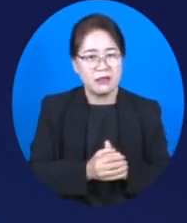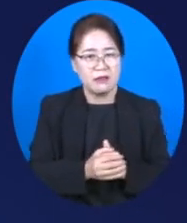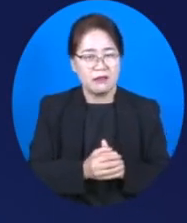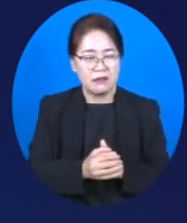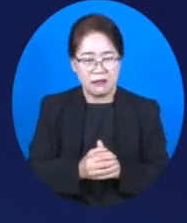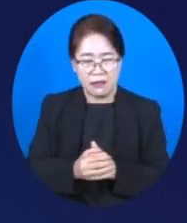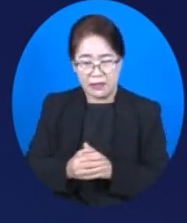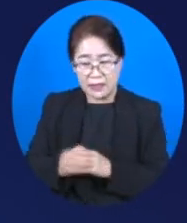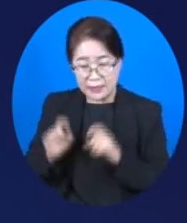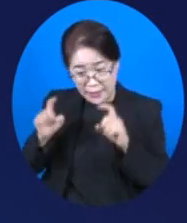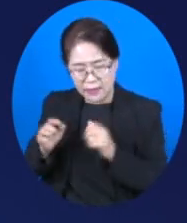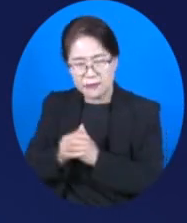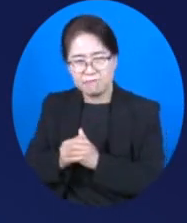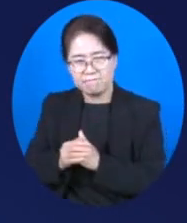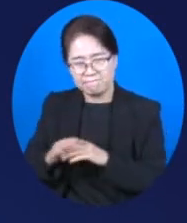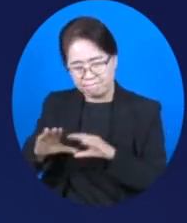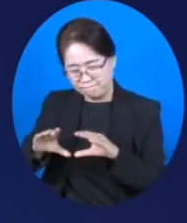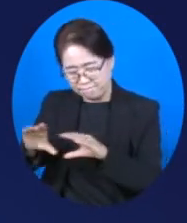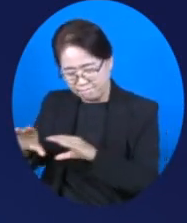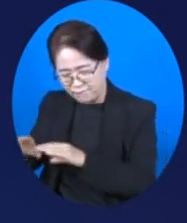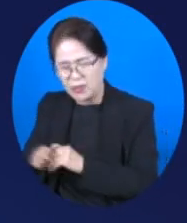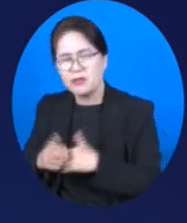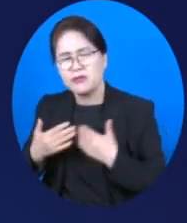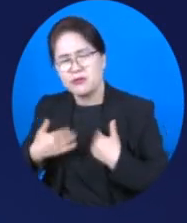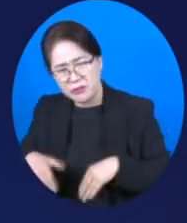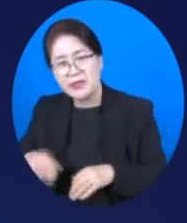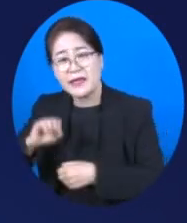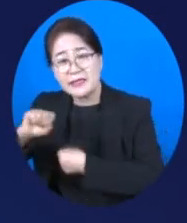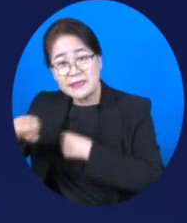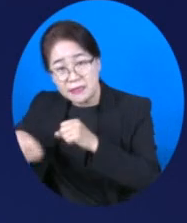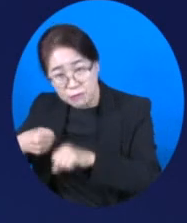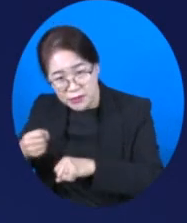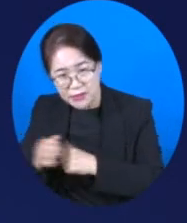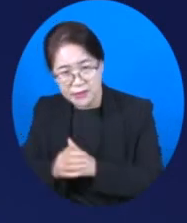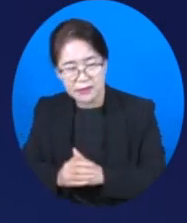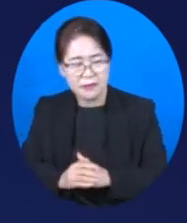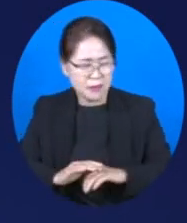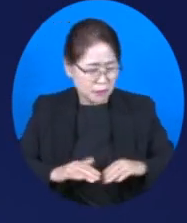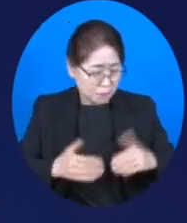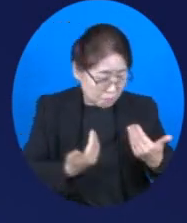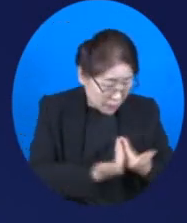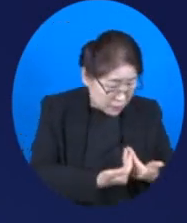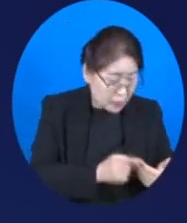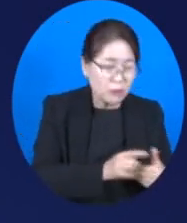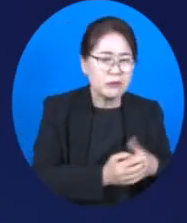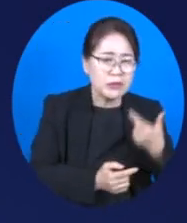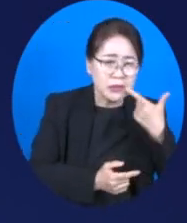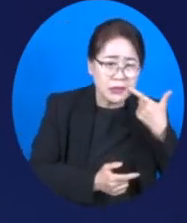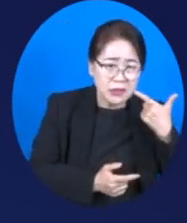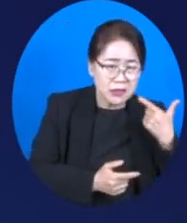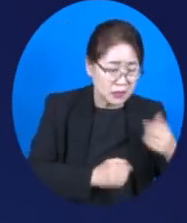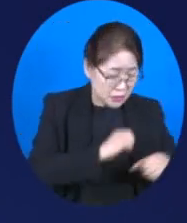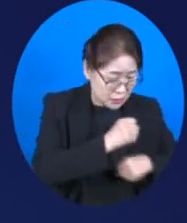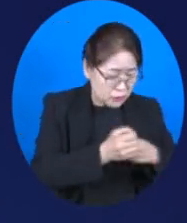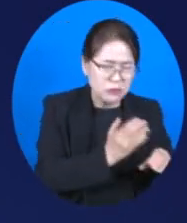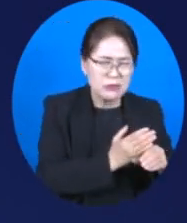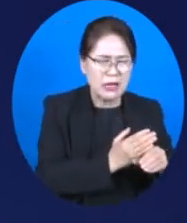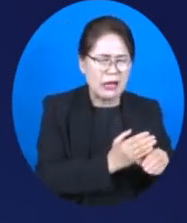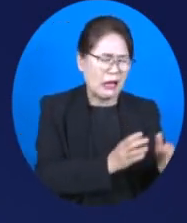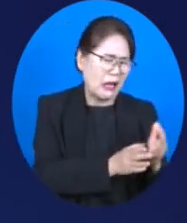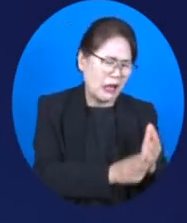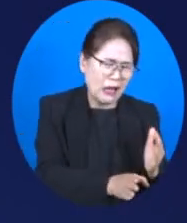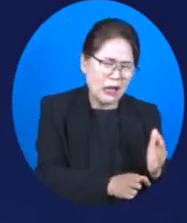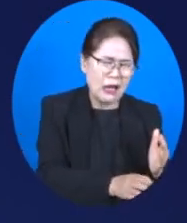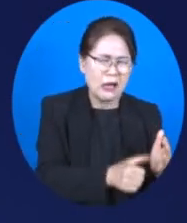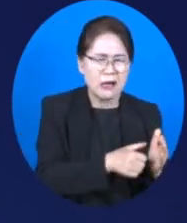온순하고 우둔하고 연약한 짐승이에요. 이리는요, 짐승 중에 아주